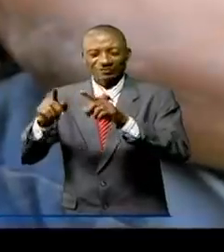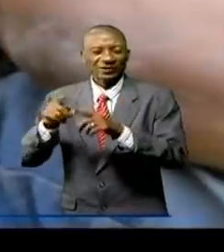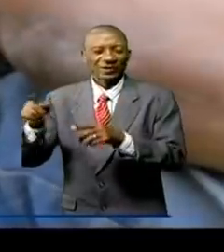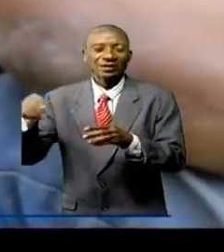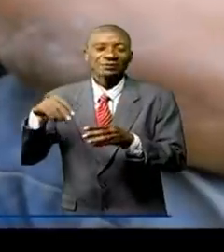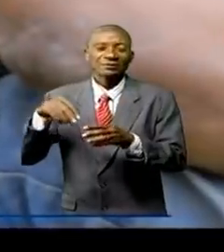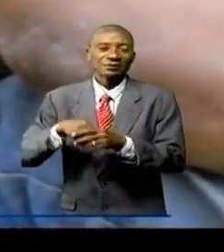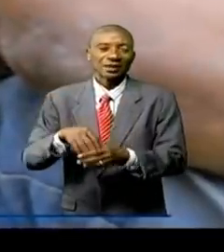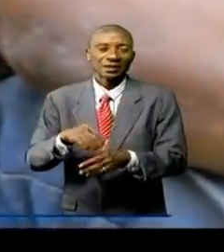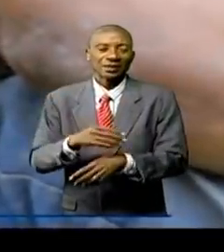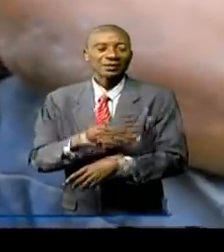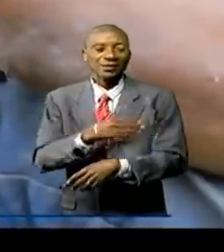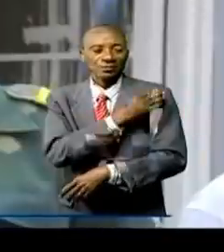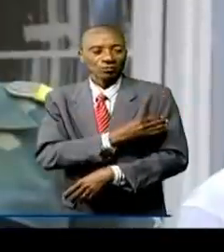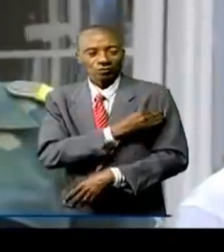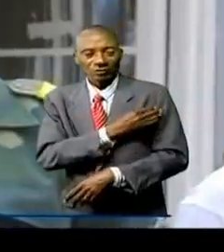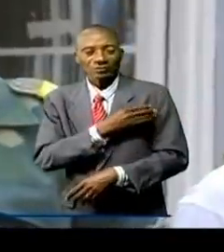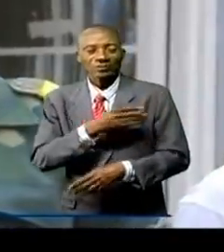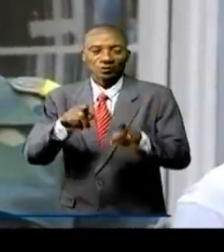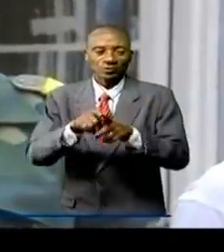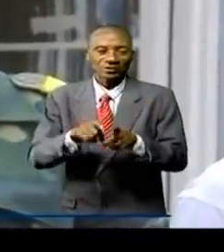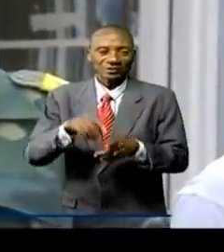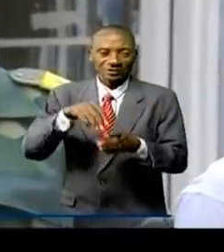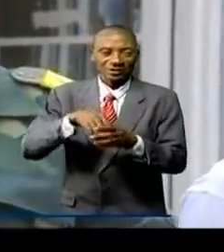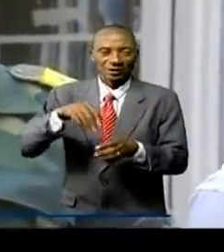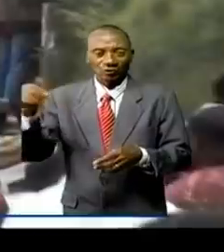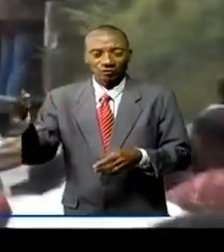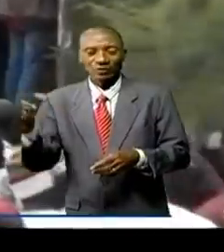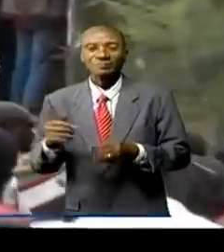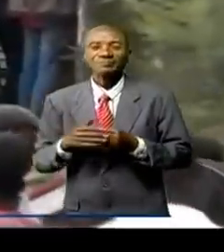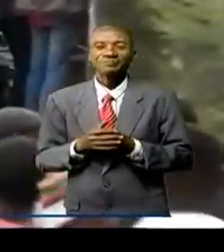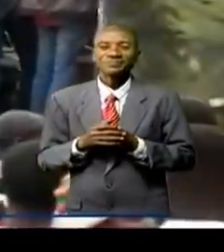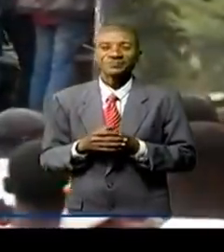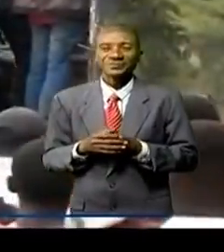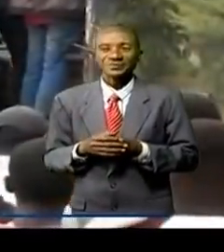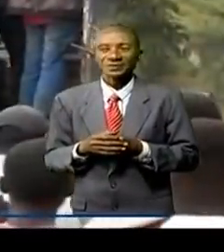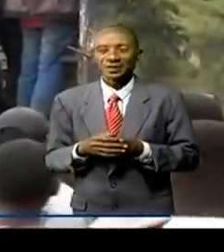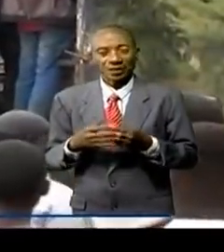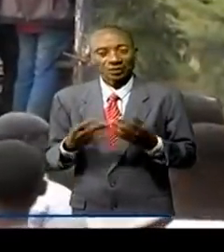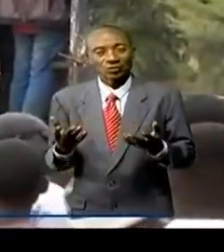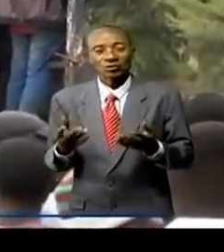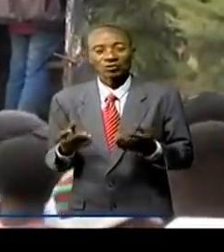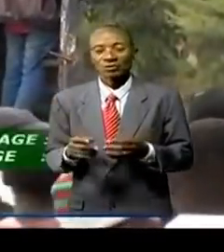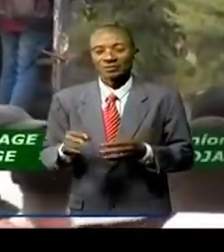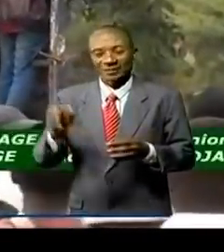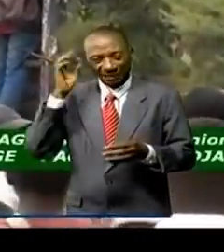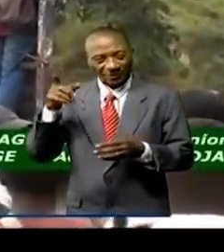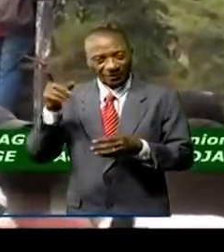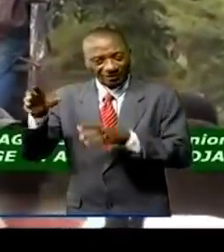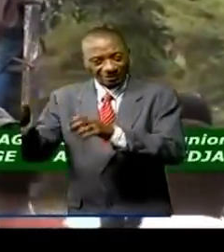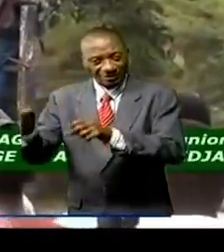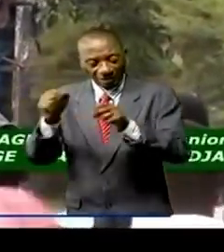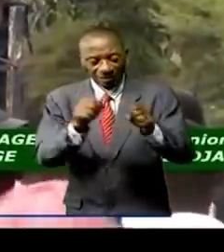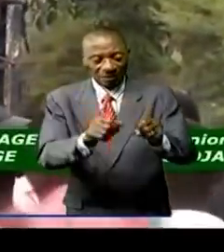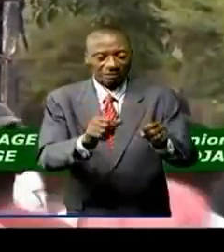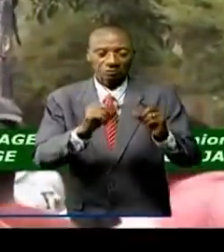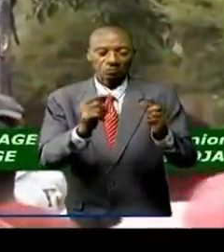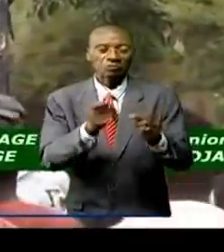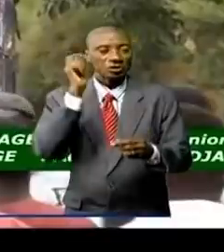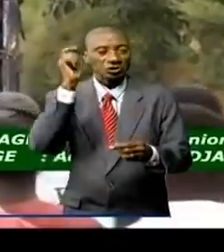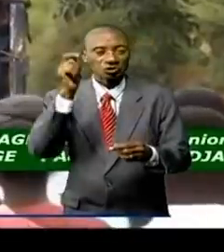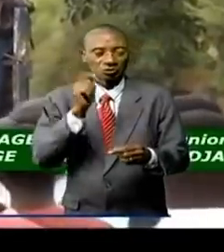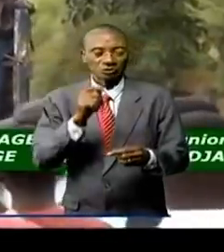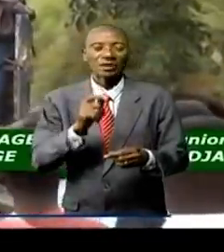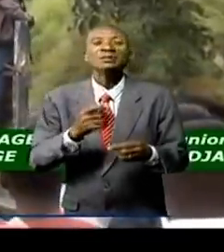Ces présumés criminels sont mis à la disposition de l'auditorat militaire où ils vont répondre de leurs actes conformément aux lois du pays. Question de dissuader